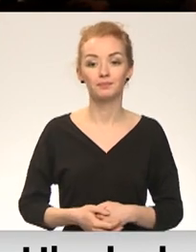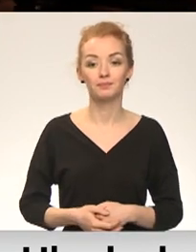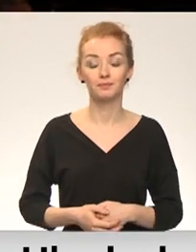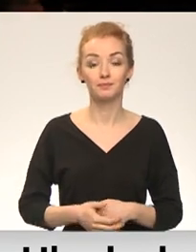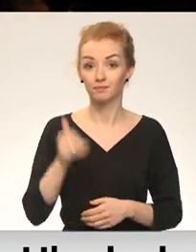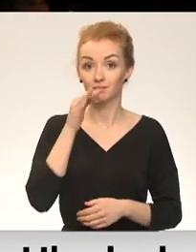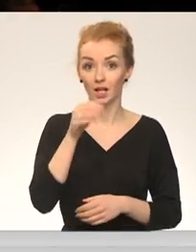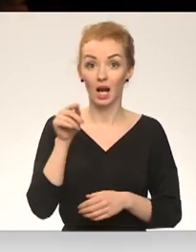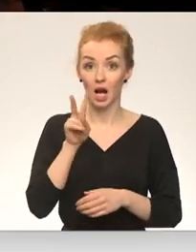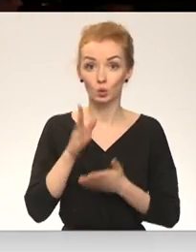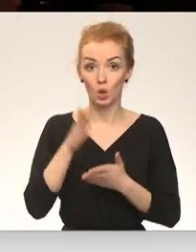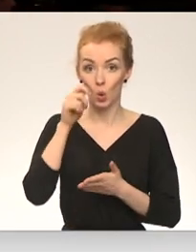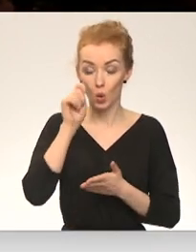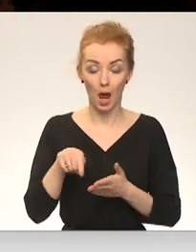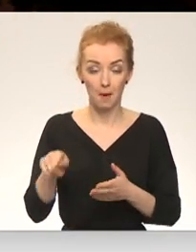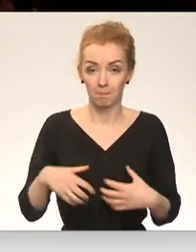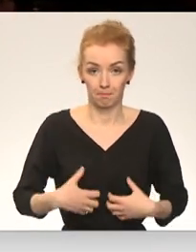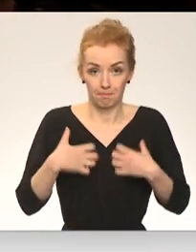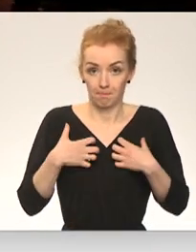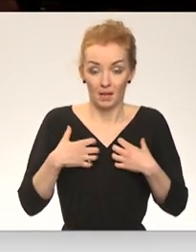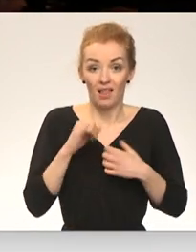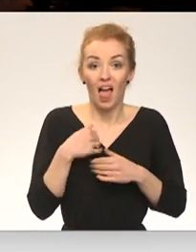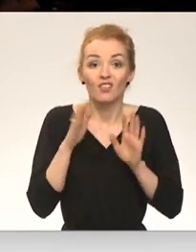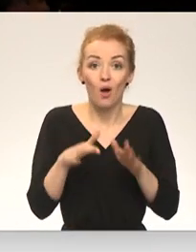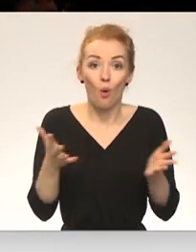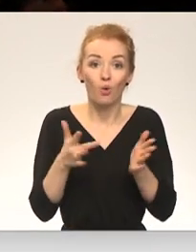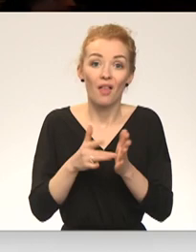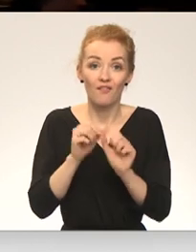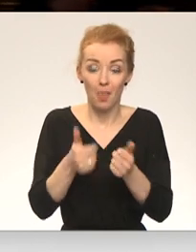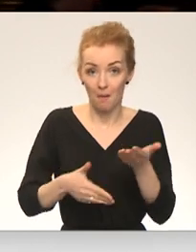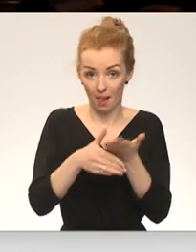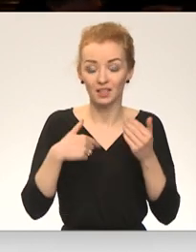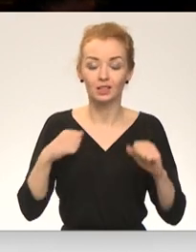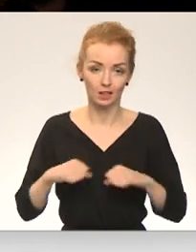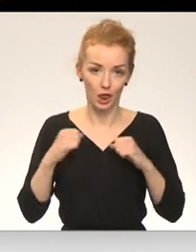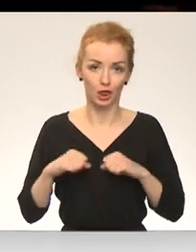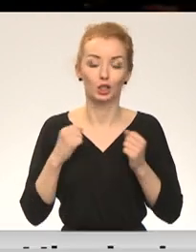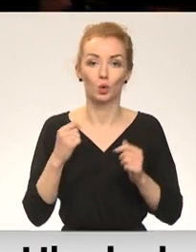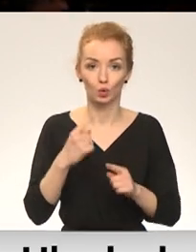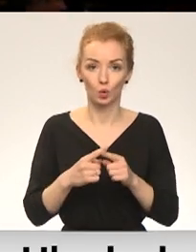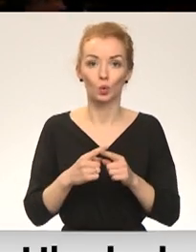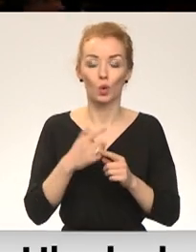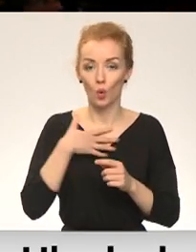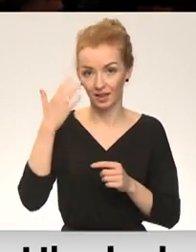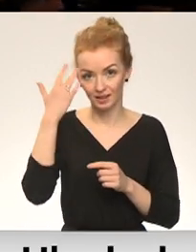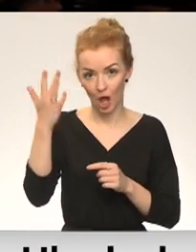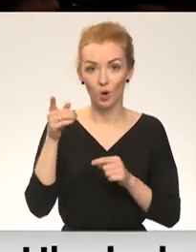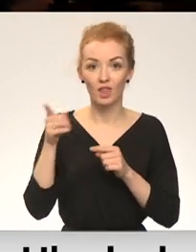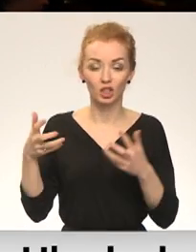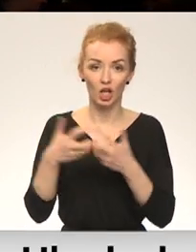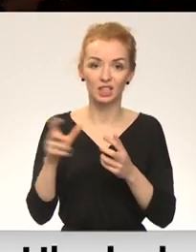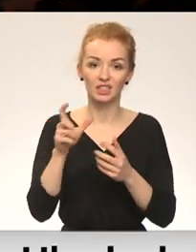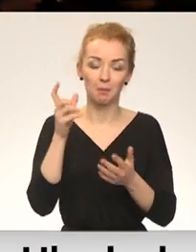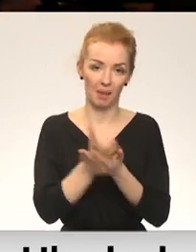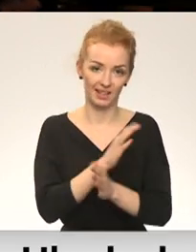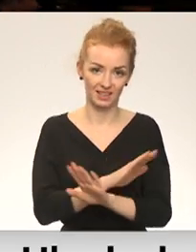Tas, kas notiek Ukrainā, ir briesmīgi. Ja kaut kā var palīdzēt, tad darīšu visu, kas manos spēkos, un ļoti ceru, ka tās šausmas drīz